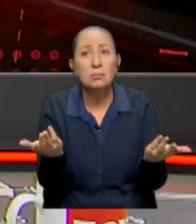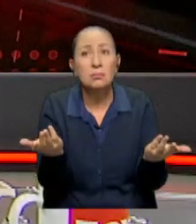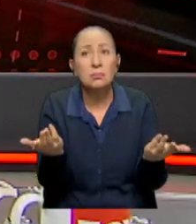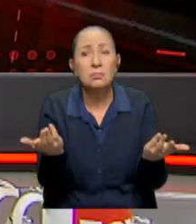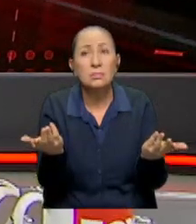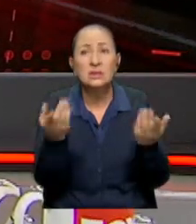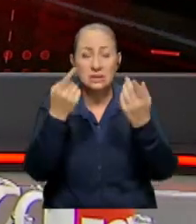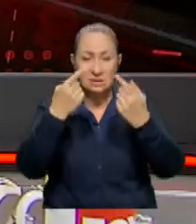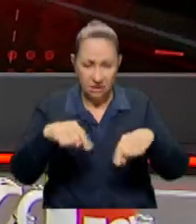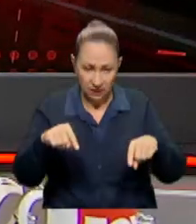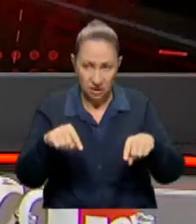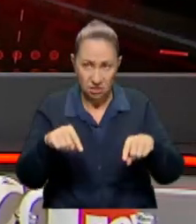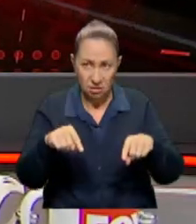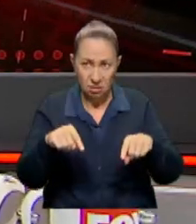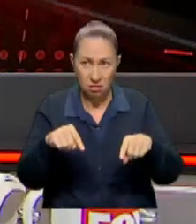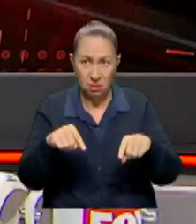Sınavdı,